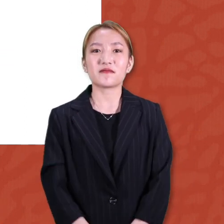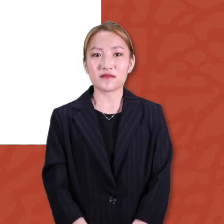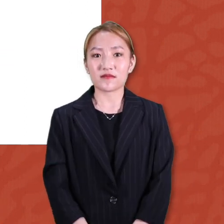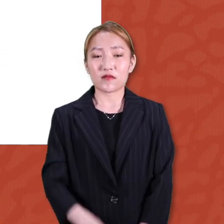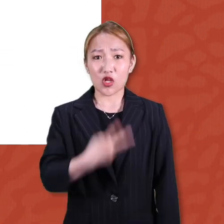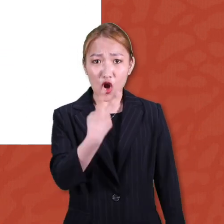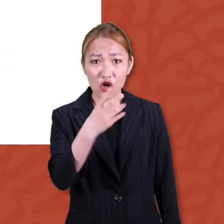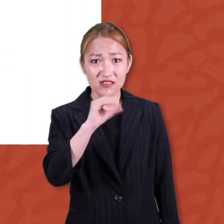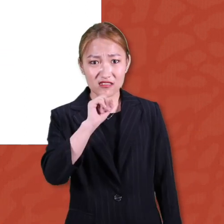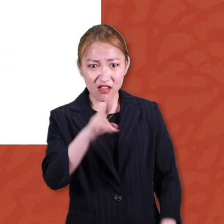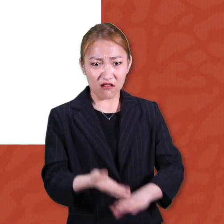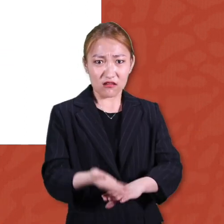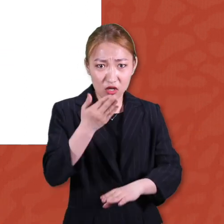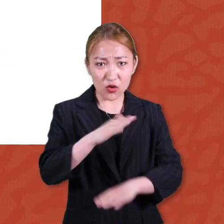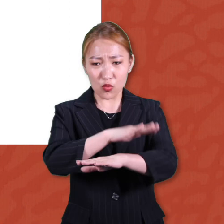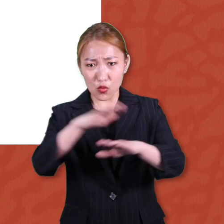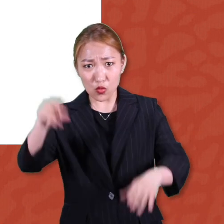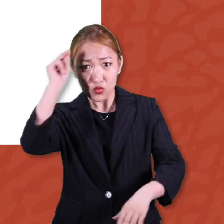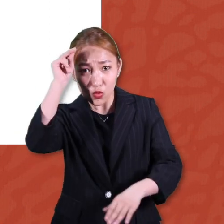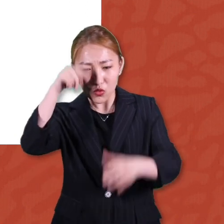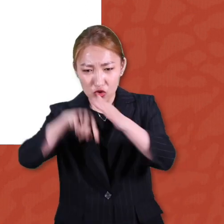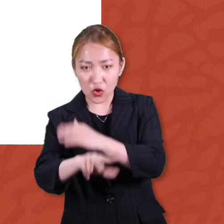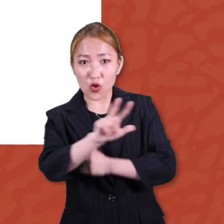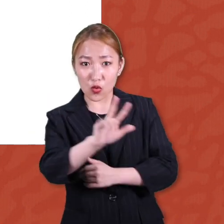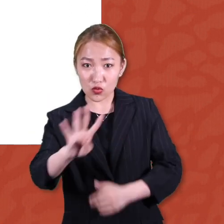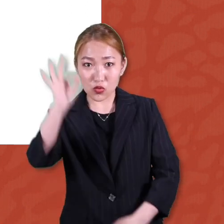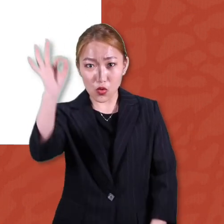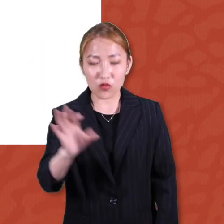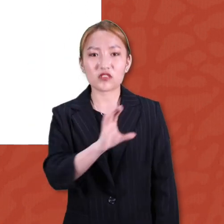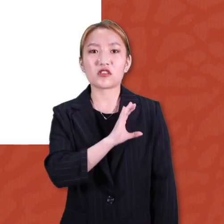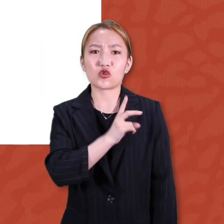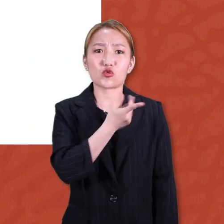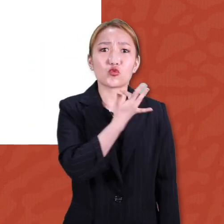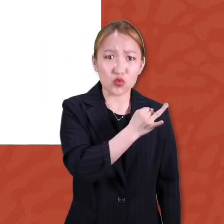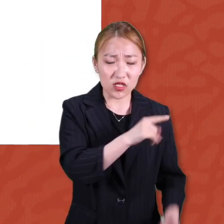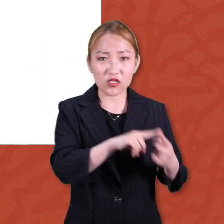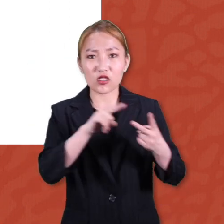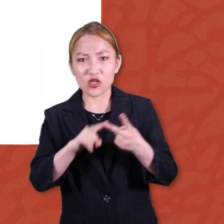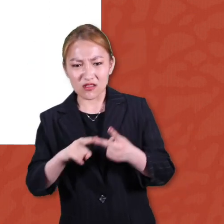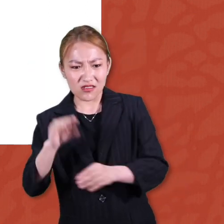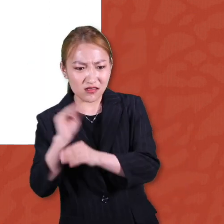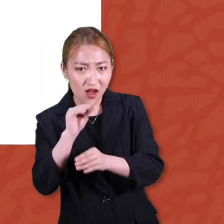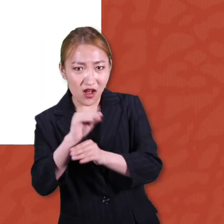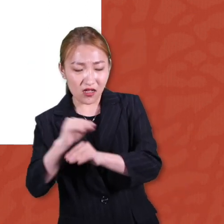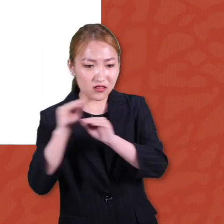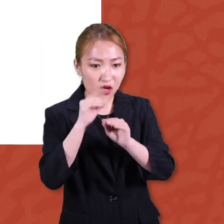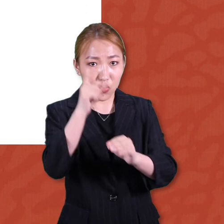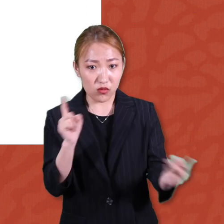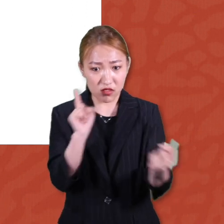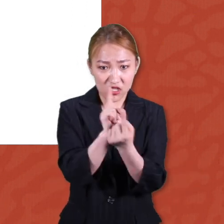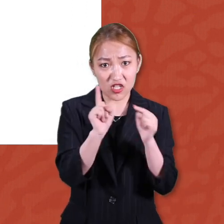2 сая гаруй суралцагчид оролцоогоор 34% нь сэтгэл зүйн болон сурган хүмүүжүүлэх тусламж хэрэгтэй гэж